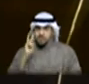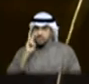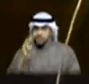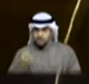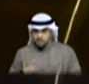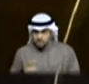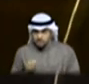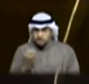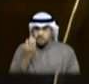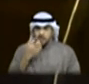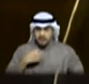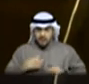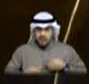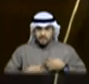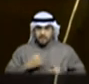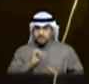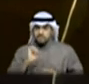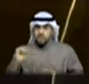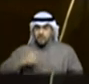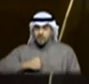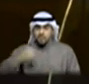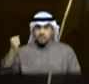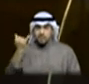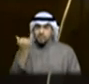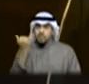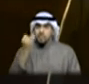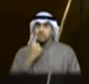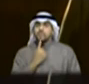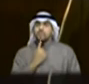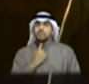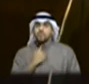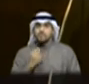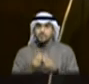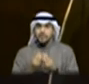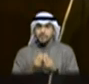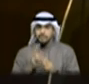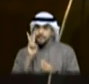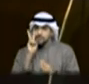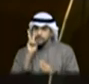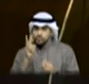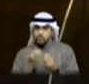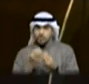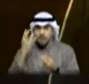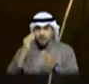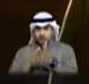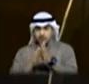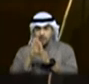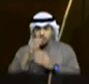عن مكنون شعوره الوطني ومدى ما يحمله من فكرة